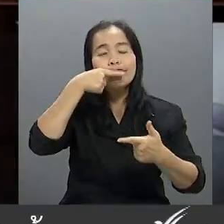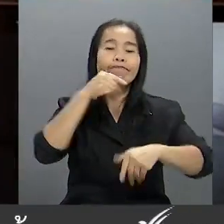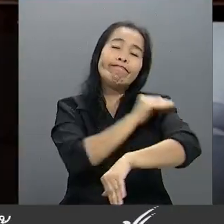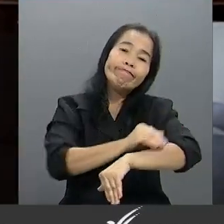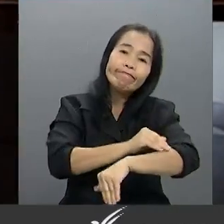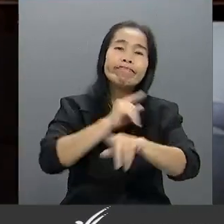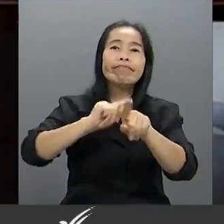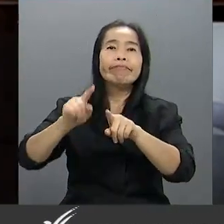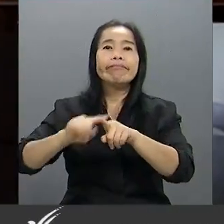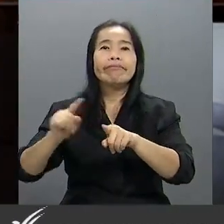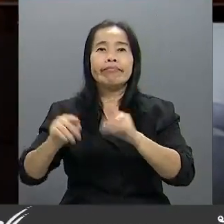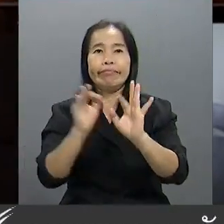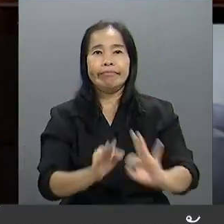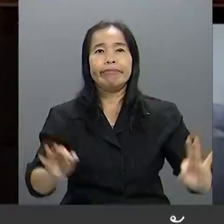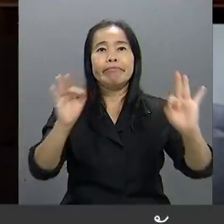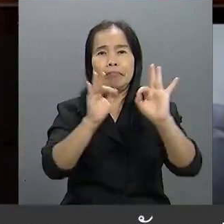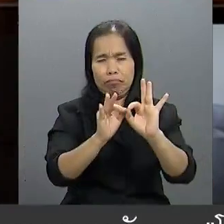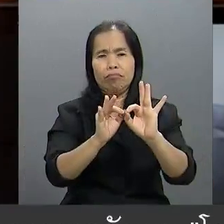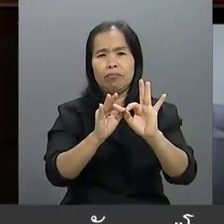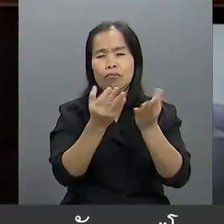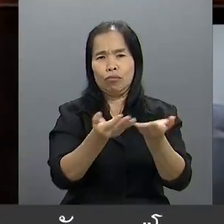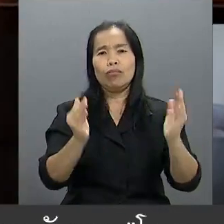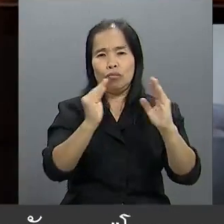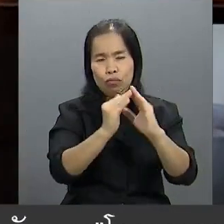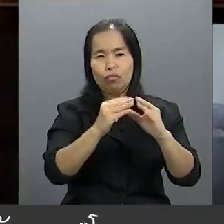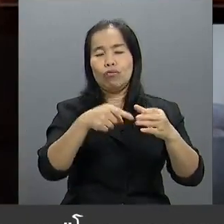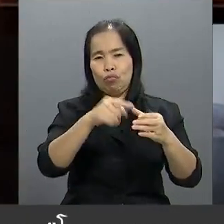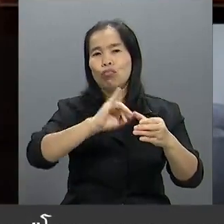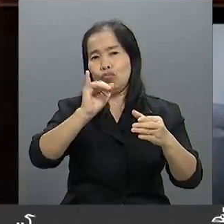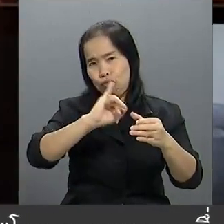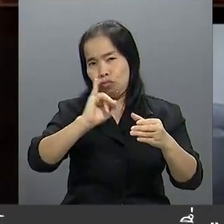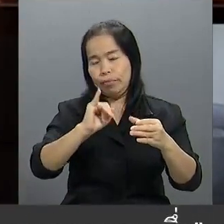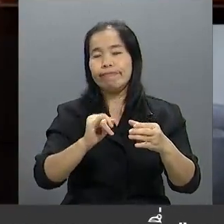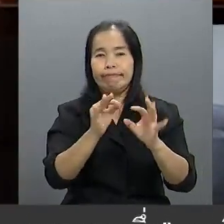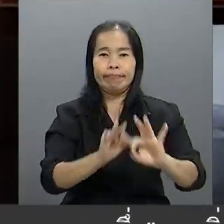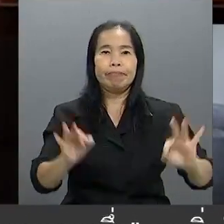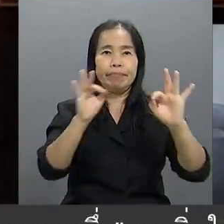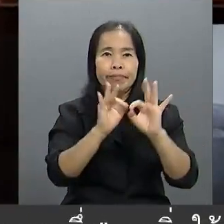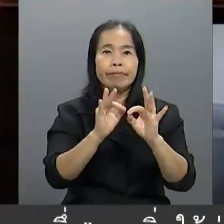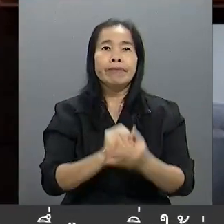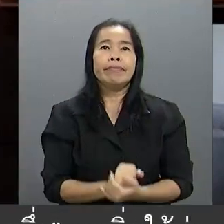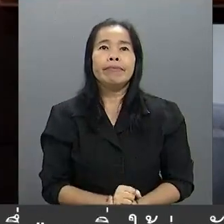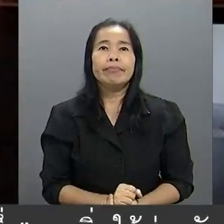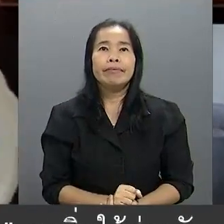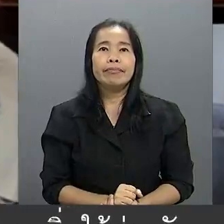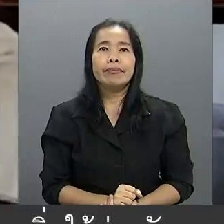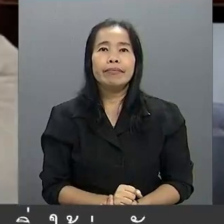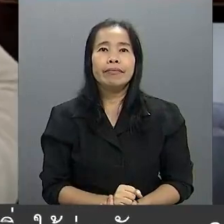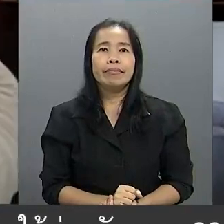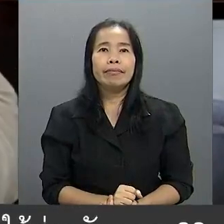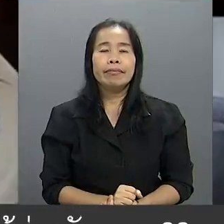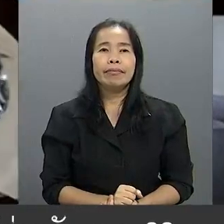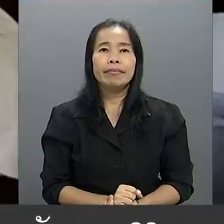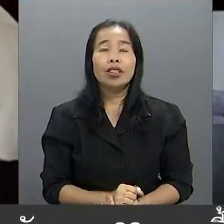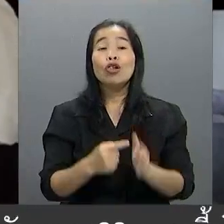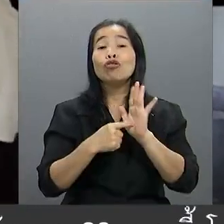มีความจำเป็นนะครับเป็นของที่ต้องใช้ในชีวิตประจำวันอาจจะแก้ยากหน่อยนะครับเพื่อนเนี่ยยกตัวอย่าง